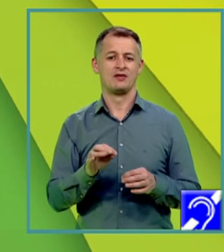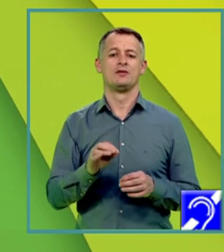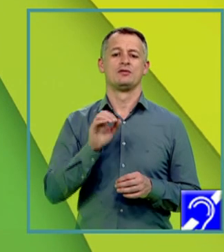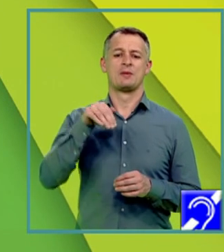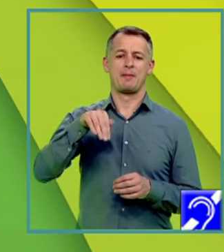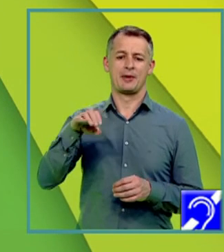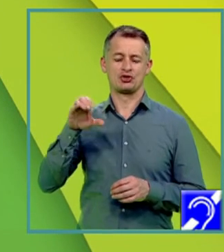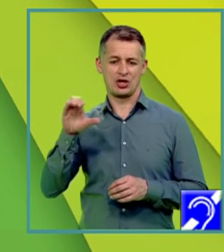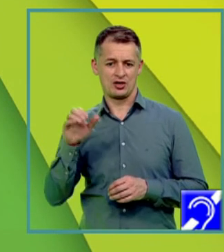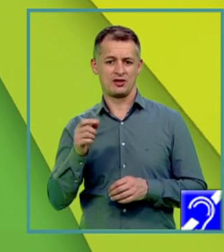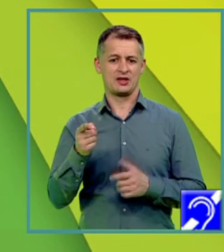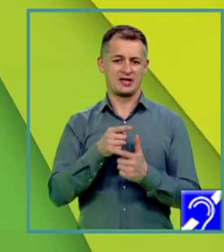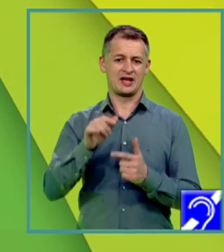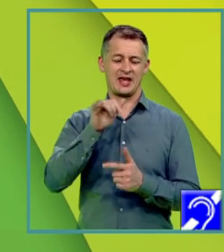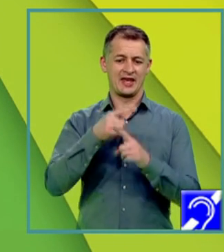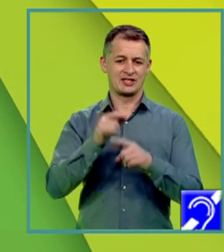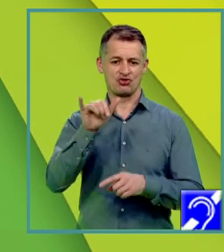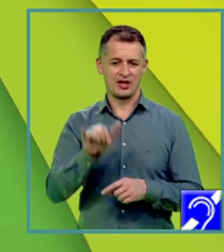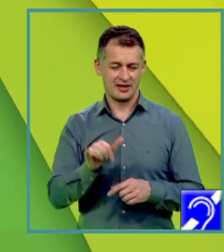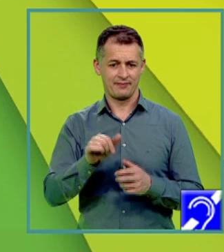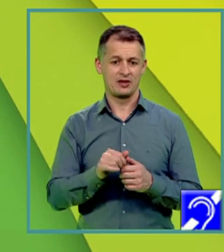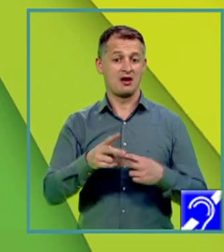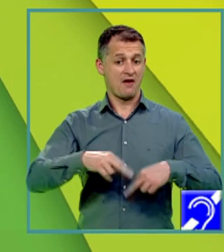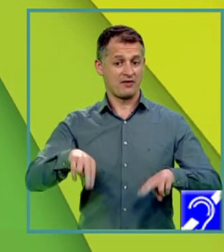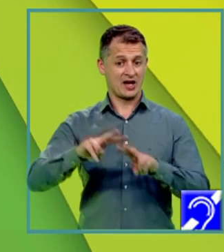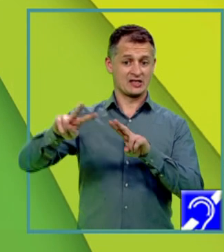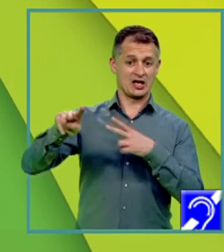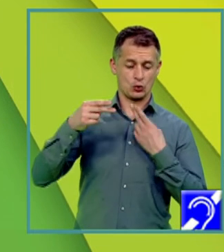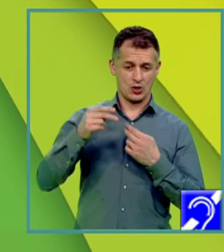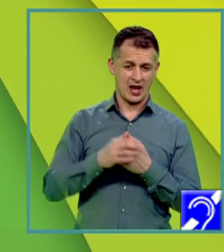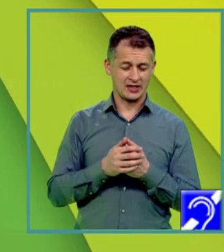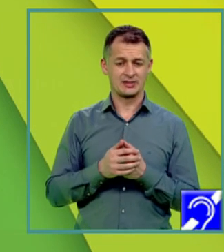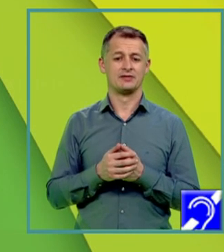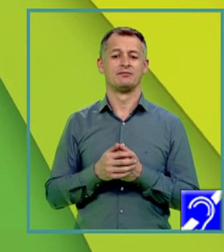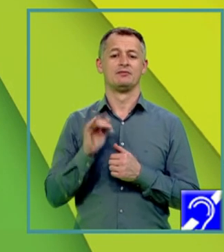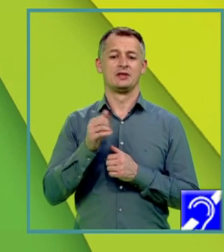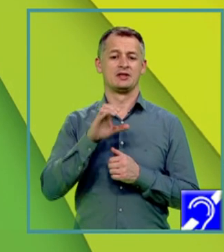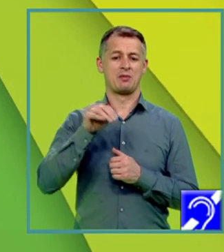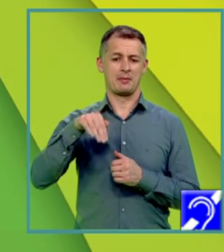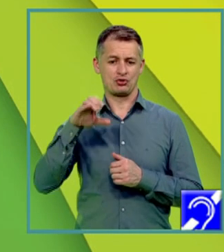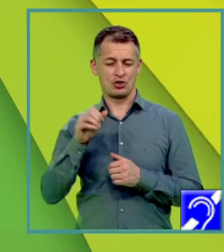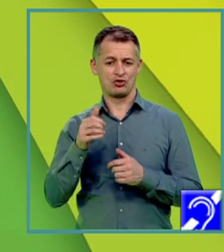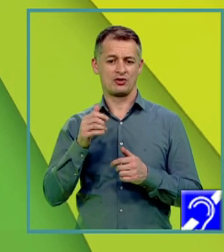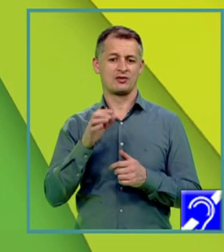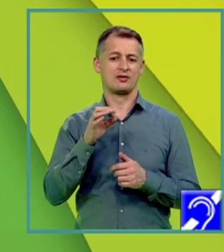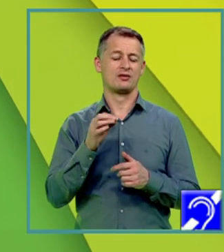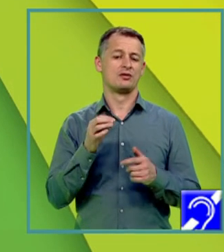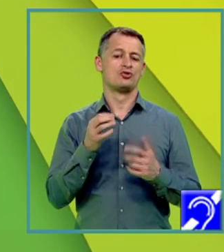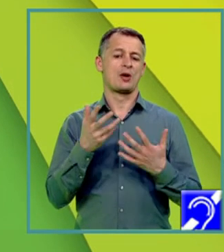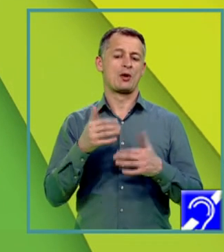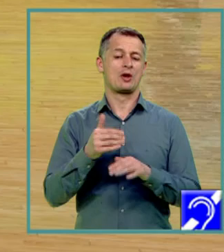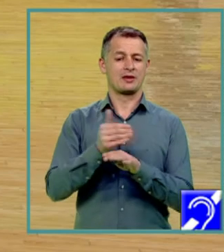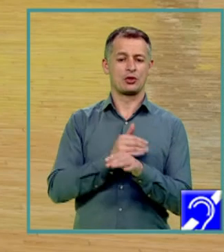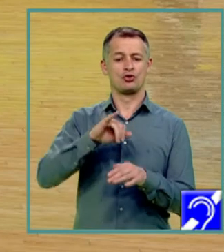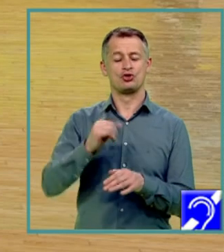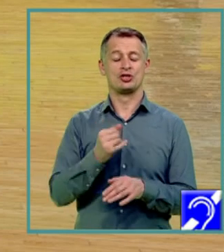dintre x și y și la final se returnează cmmmc dintre ce Am calculat anterior și valoarea variabilei